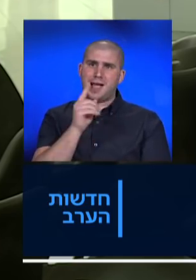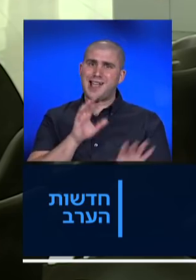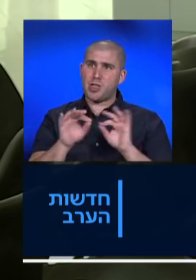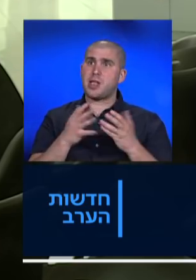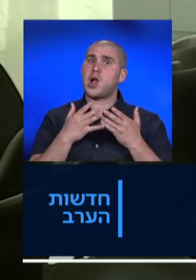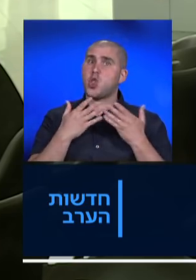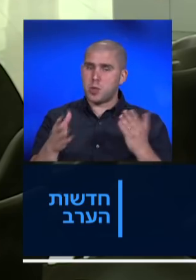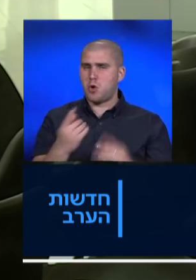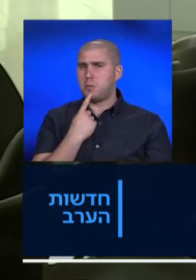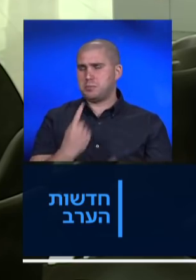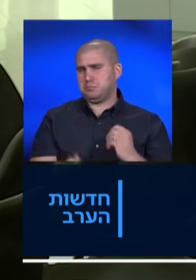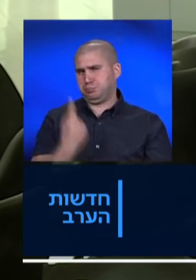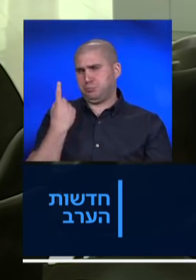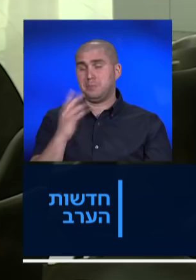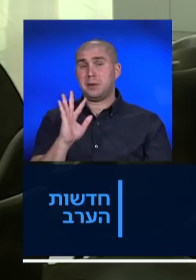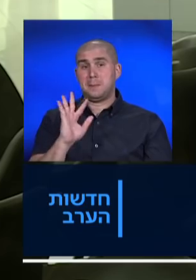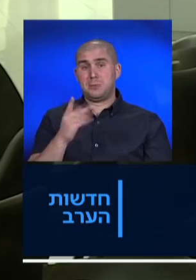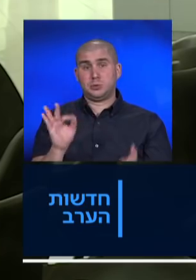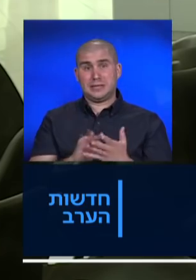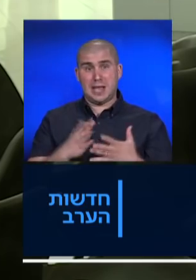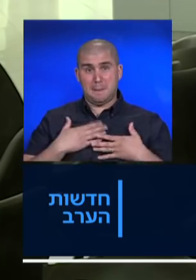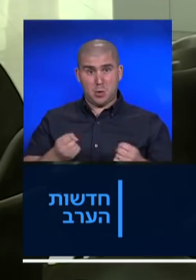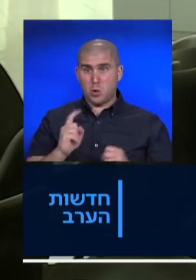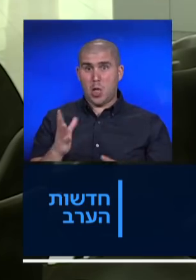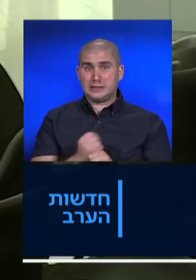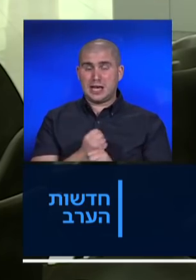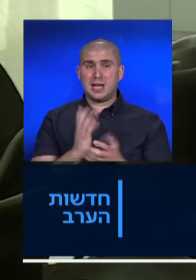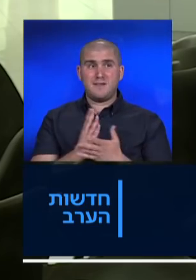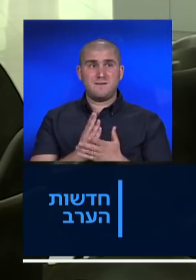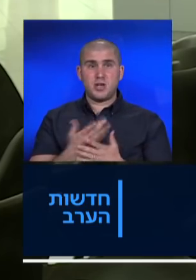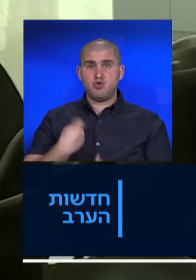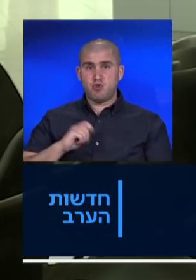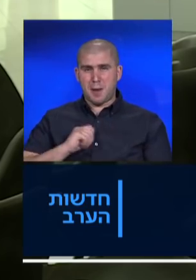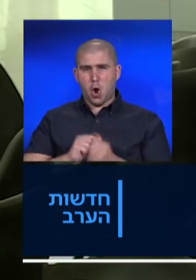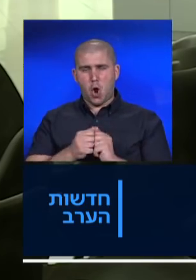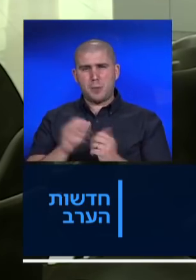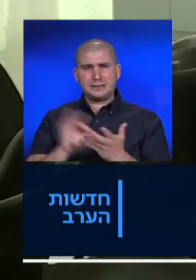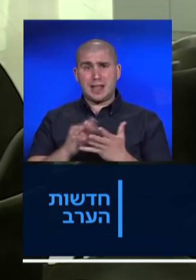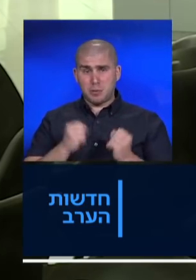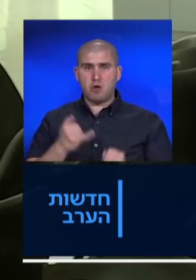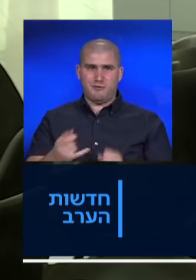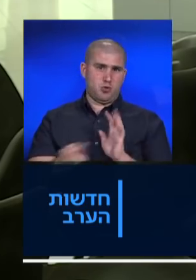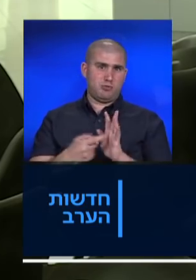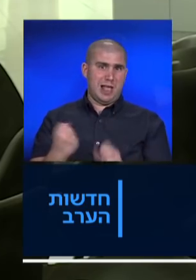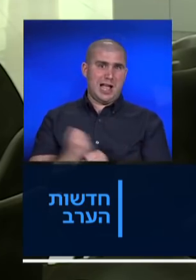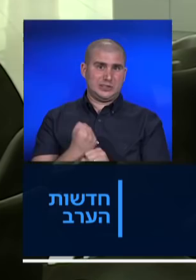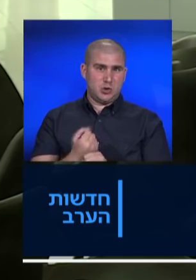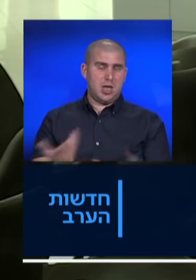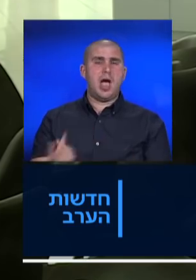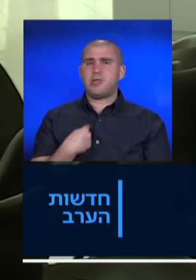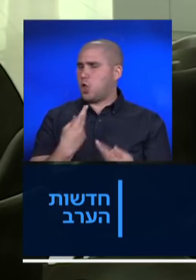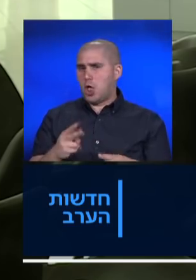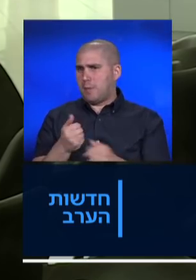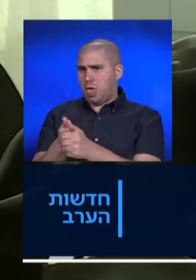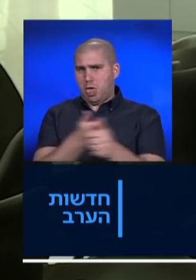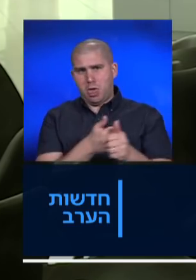לנו, מה שמשרד הבריאות לא הצליח להעביר דרך השב"כ ודרך משרד הביטחון, עכשיו רוצים לעשות דרכנו. אנחנו לא נעקוב אחרי הלקוחות